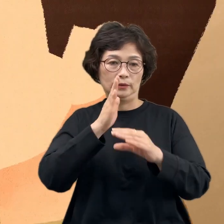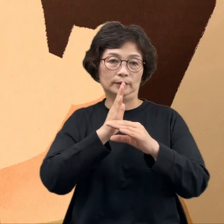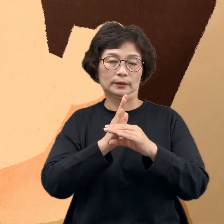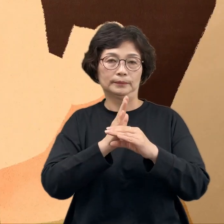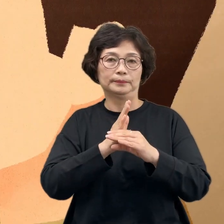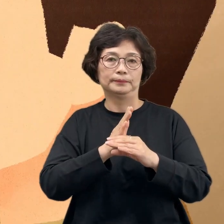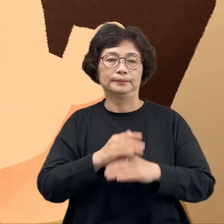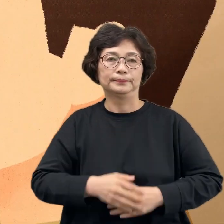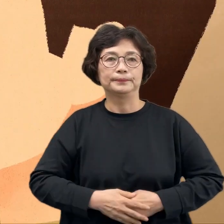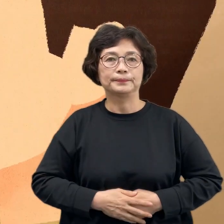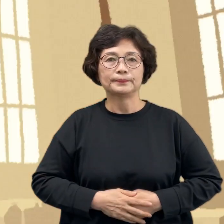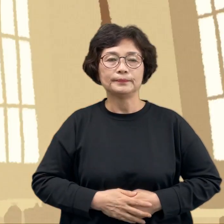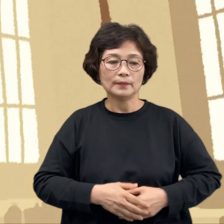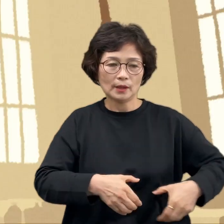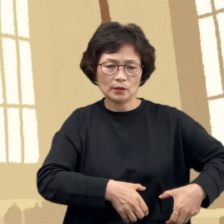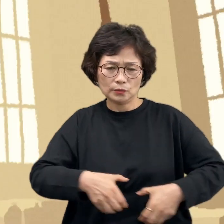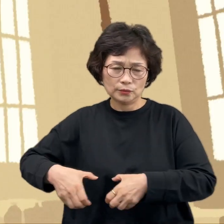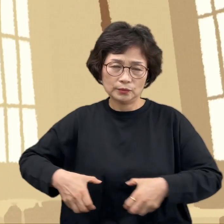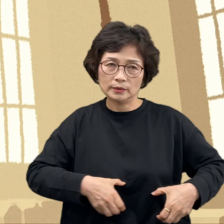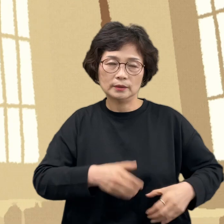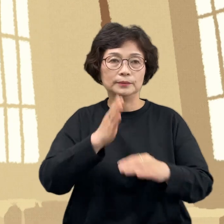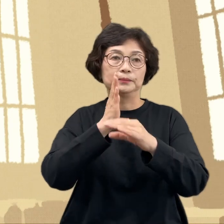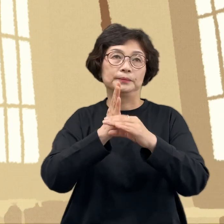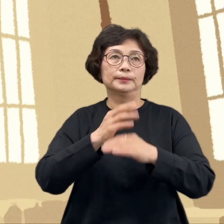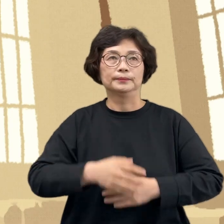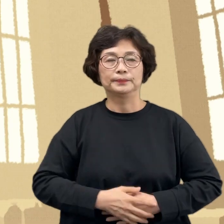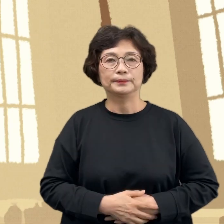두려워하고 있습니다. 주저하고 있습니다.